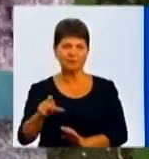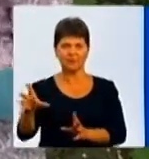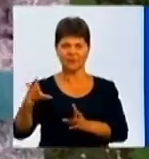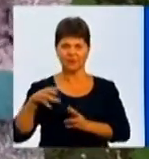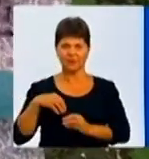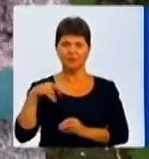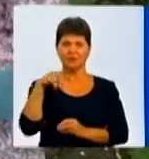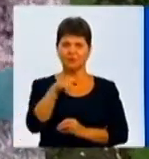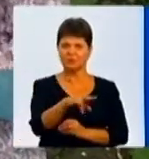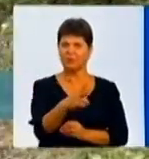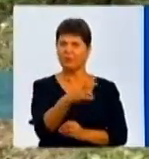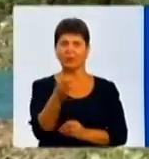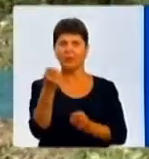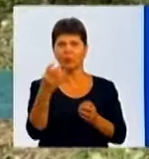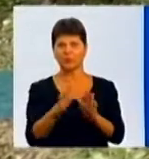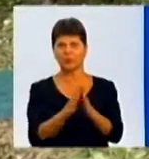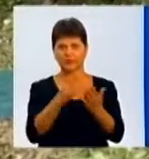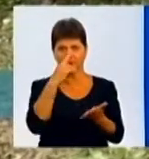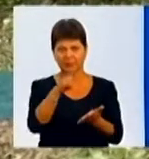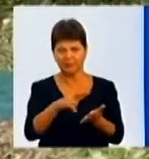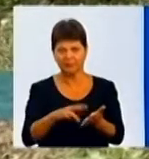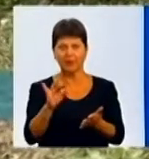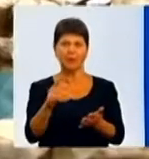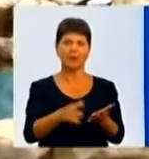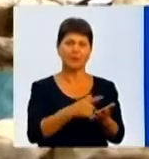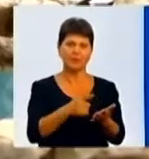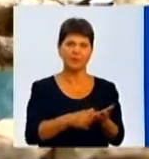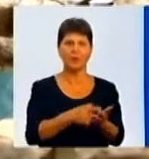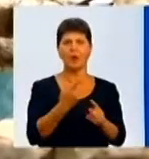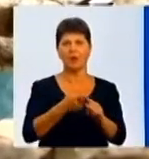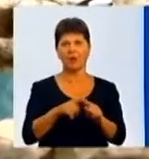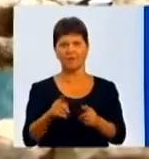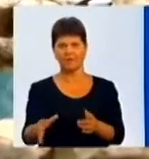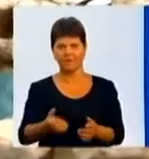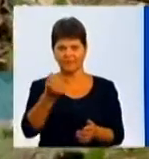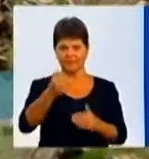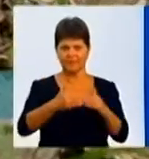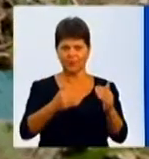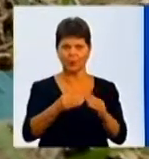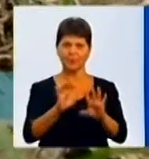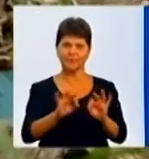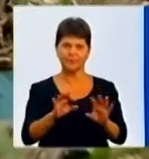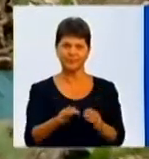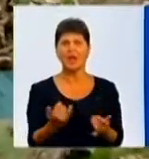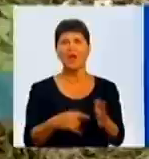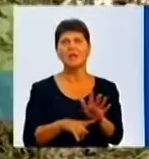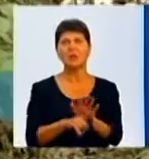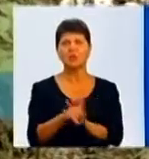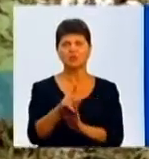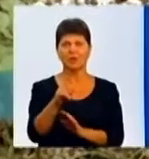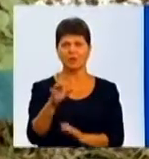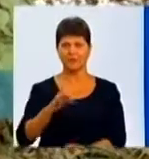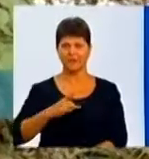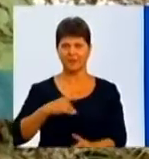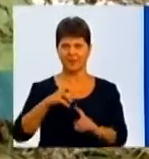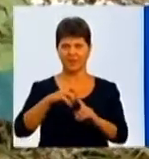и показал, вот это съедобный гриб. На початку липня найрозповсюдженішими грибами є лисички, бабки та білі гриби.